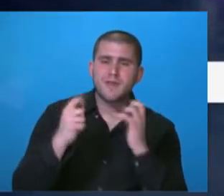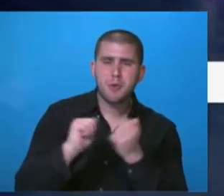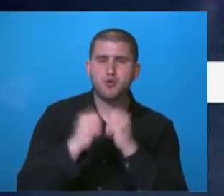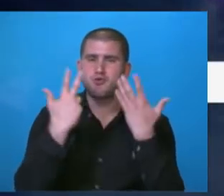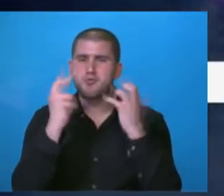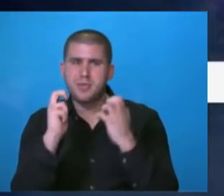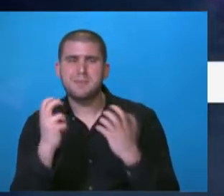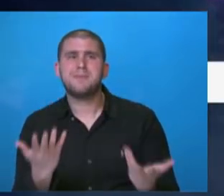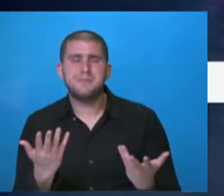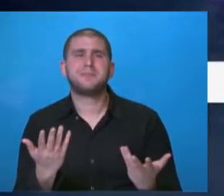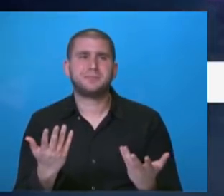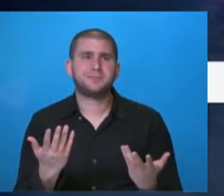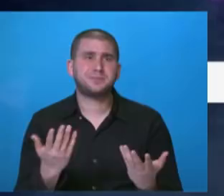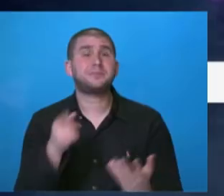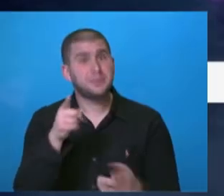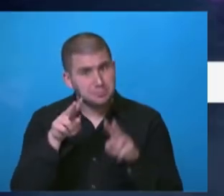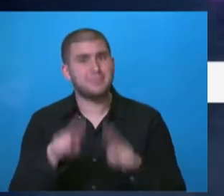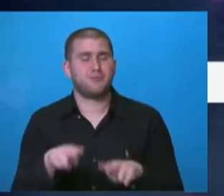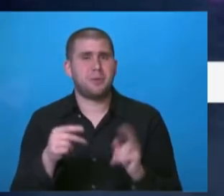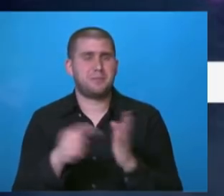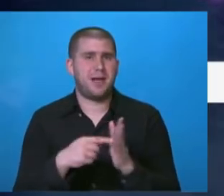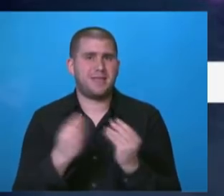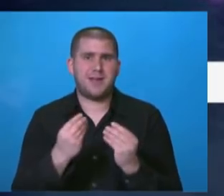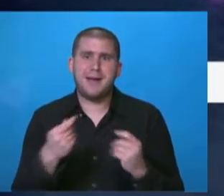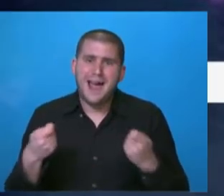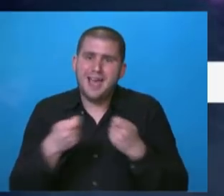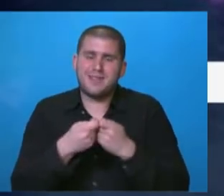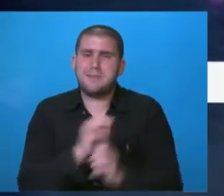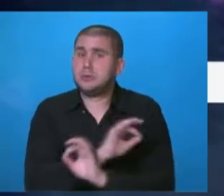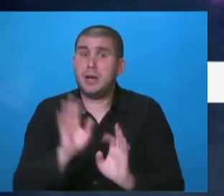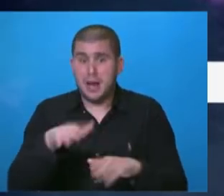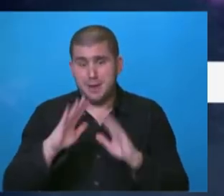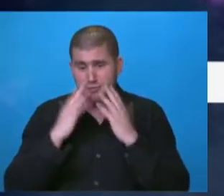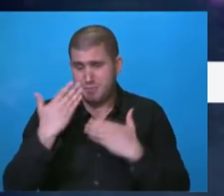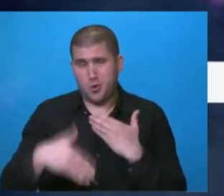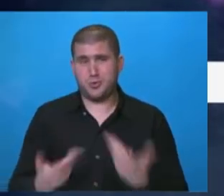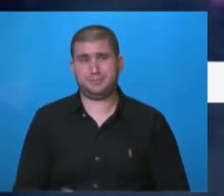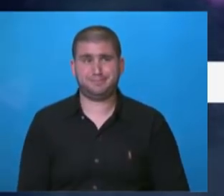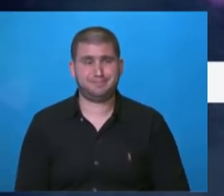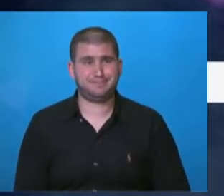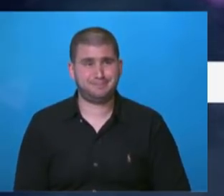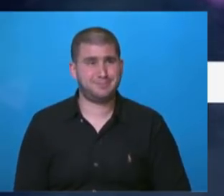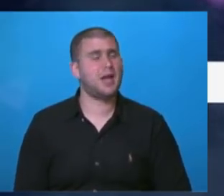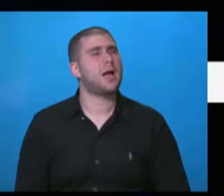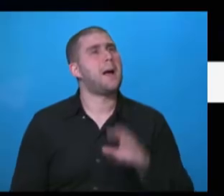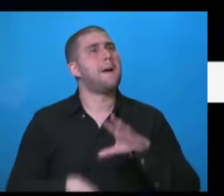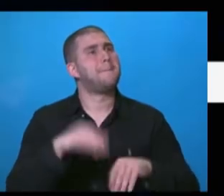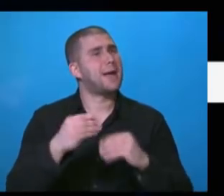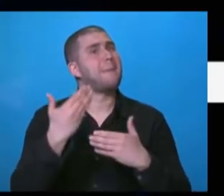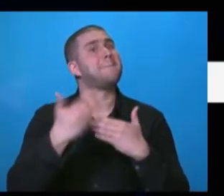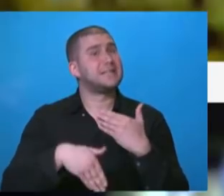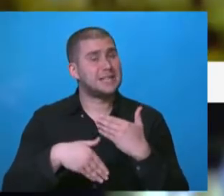ה-70-80. הם פשוט עשו דברים רלוונטיים ומצוינים גם בעשור הנוכחי. טוב, אז הבחירות בסופו של דבר,